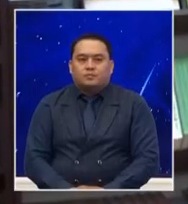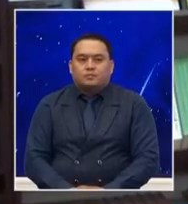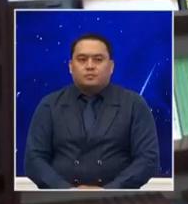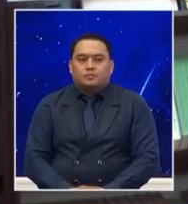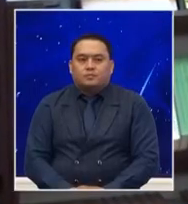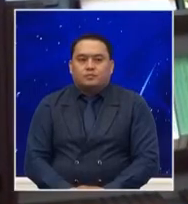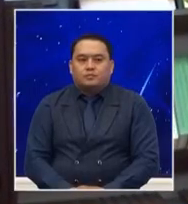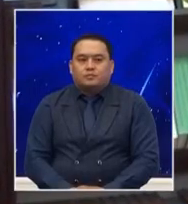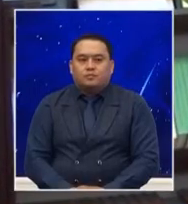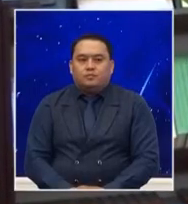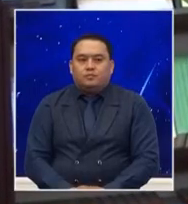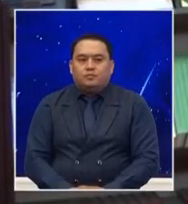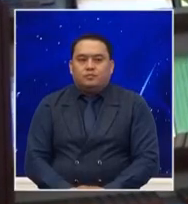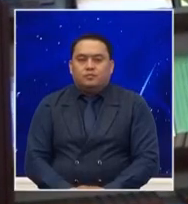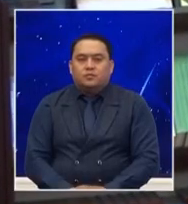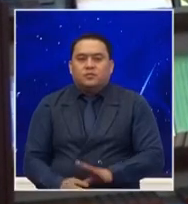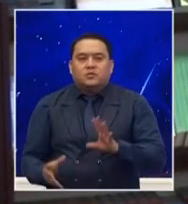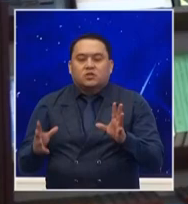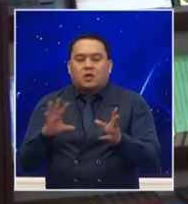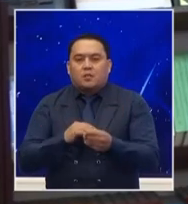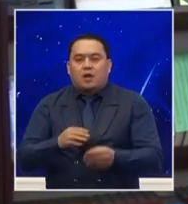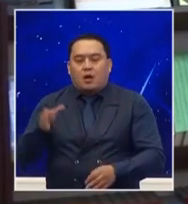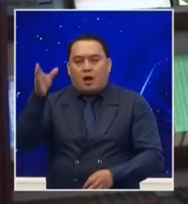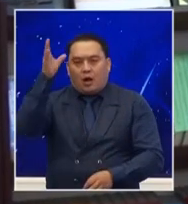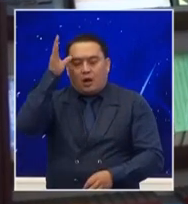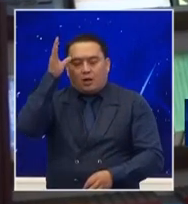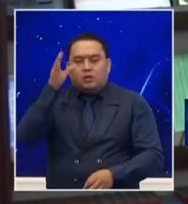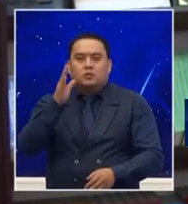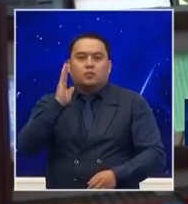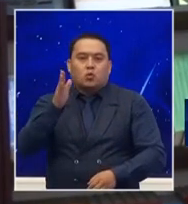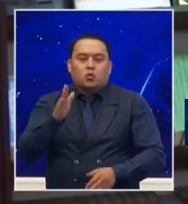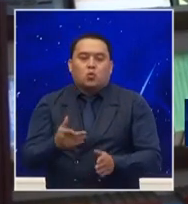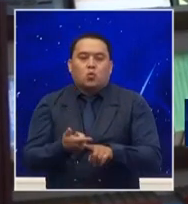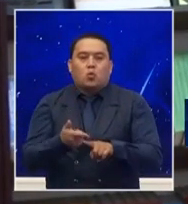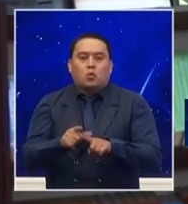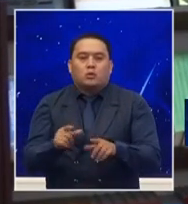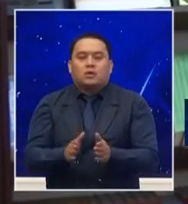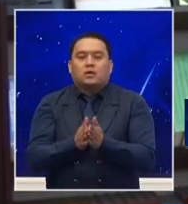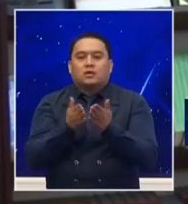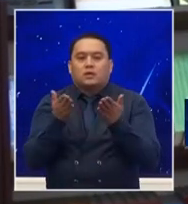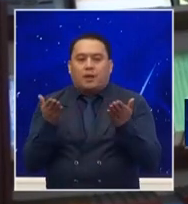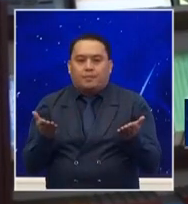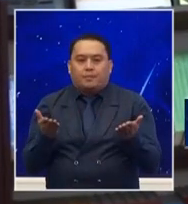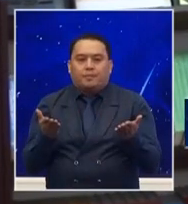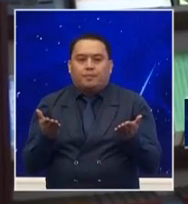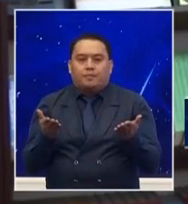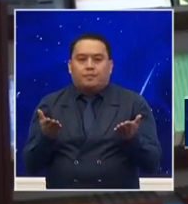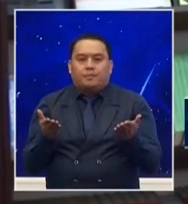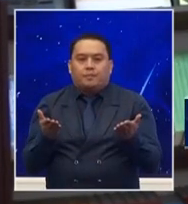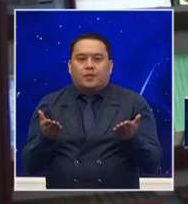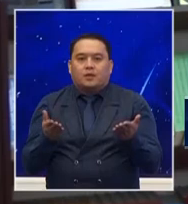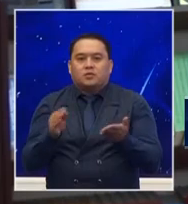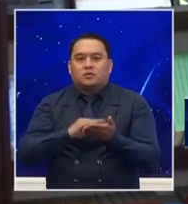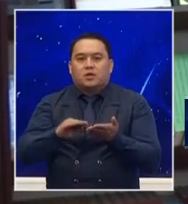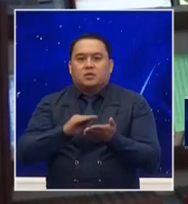Жалпы ақылына ақыл сұрамайтын кітап. Сондықтан біз осы кітапта барлық құндыңгелі жазылып